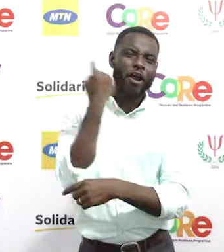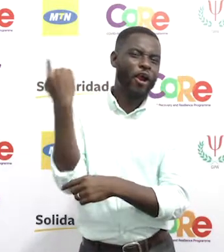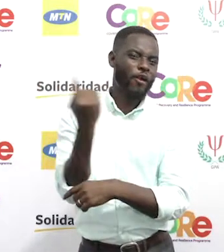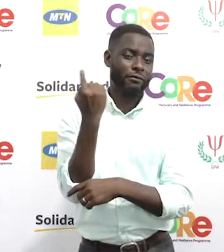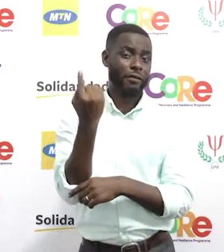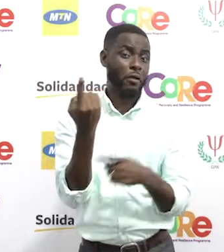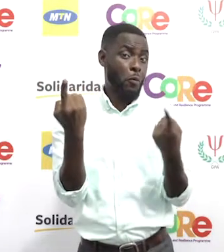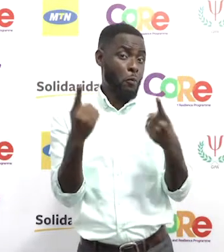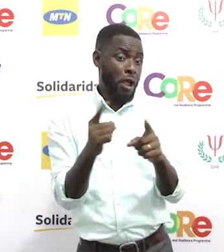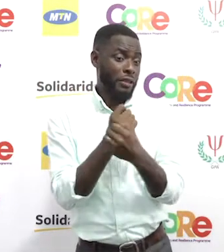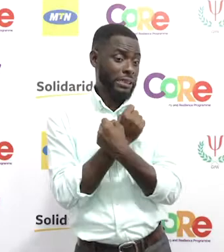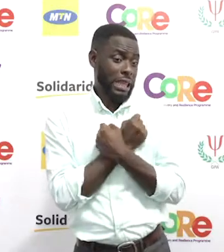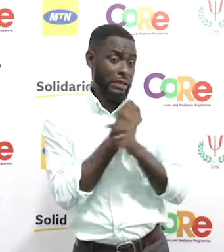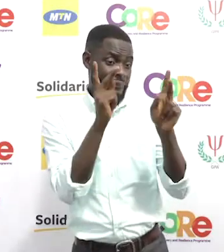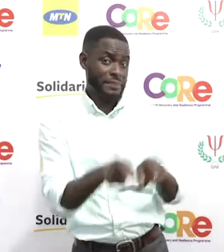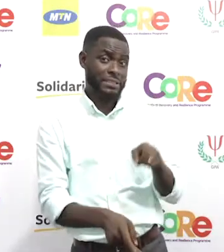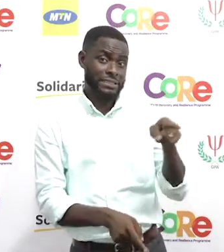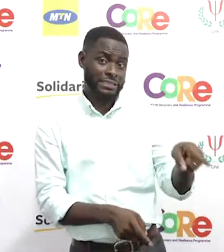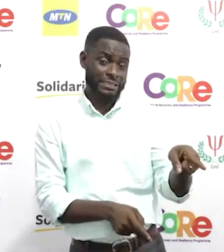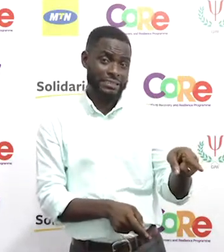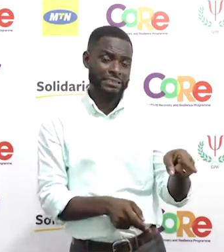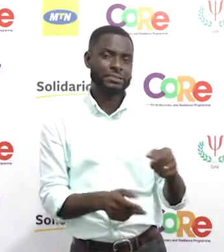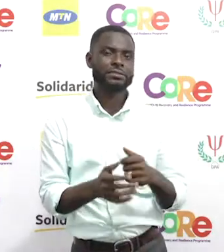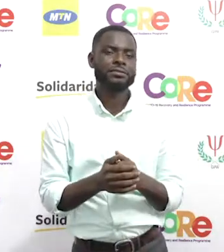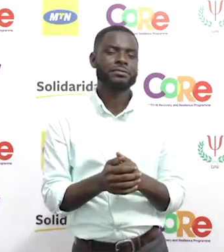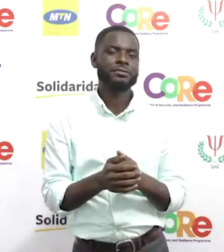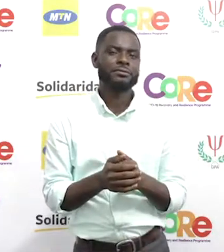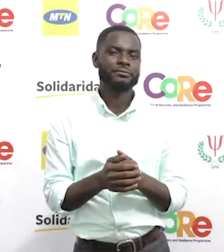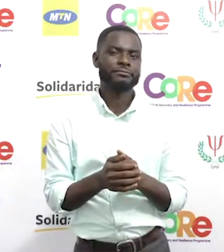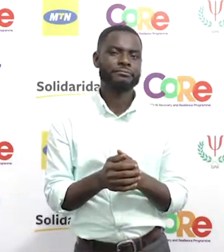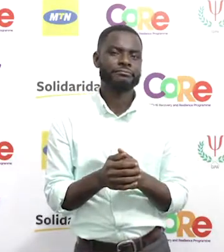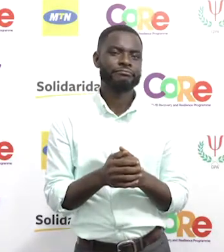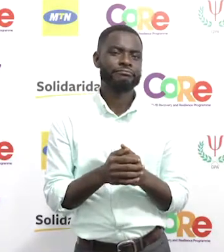Keji o sumomukwe, dane mo yo ichomli.